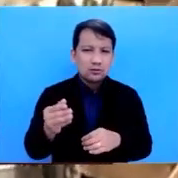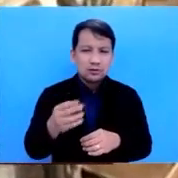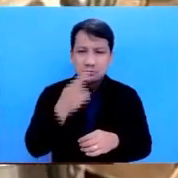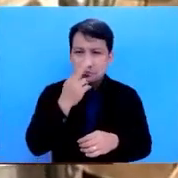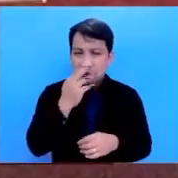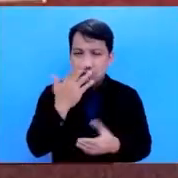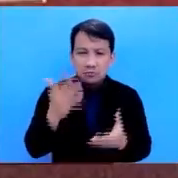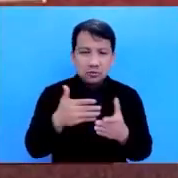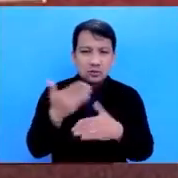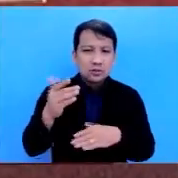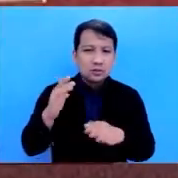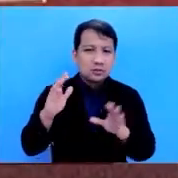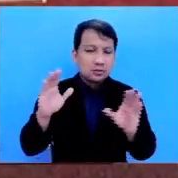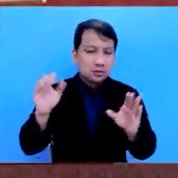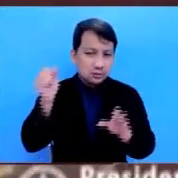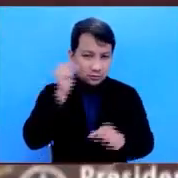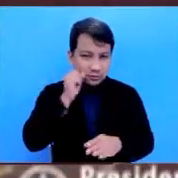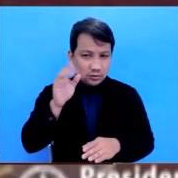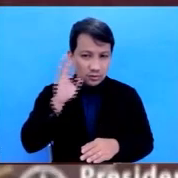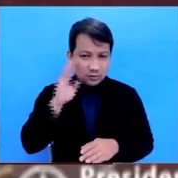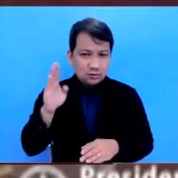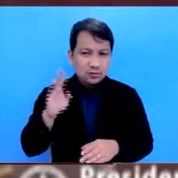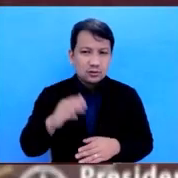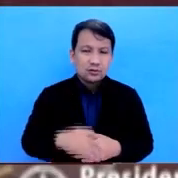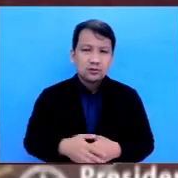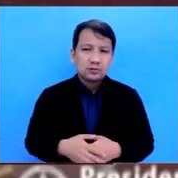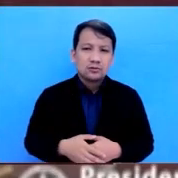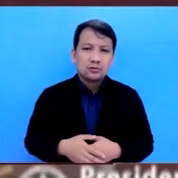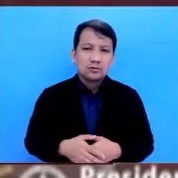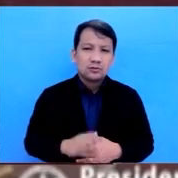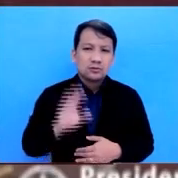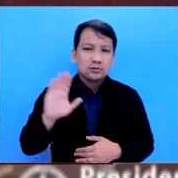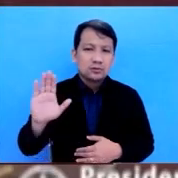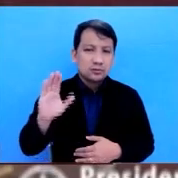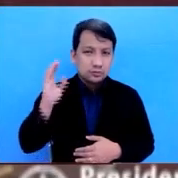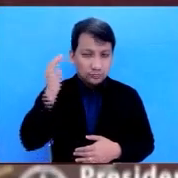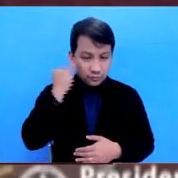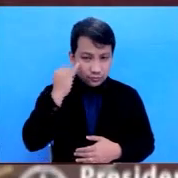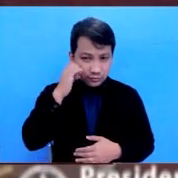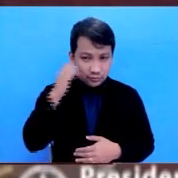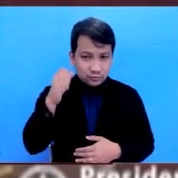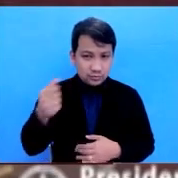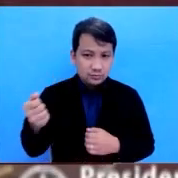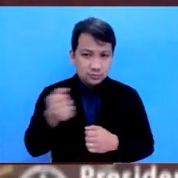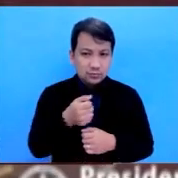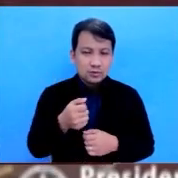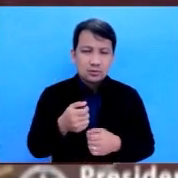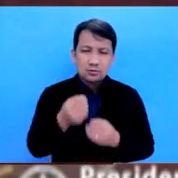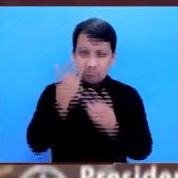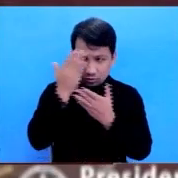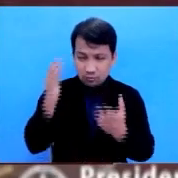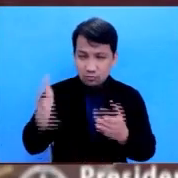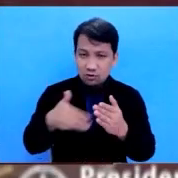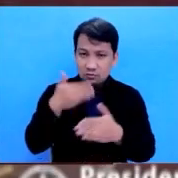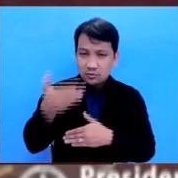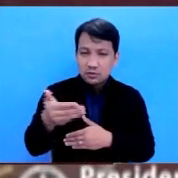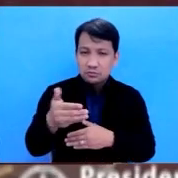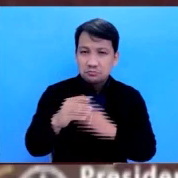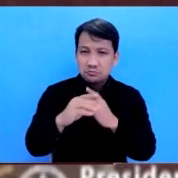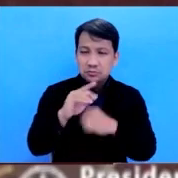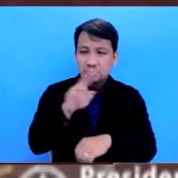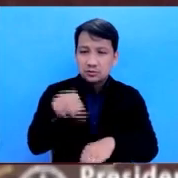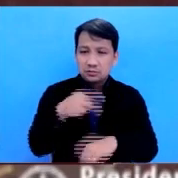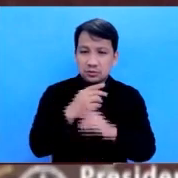Labor Secretary Silvestre Bello. Secretary Yunes Veron, nababalita ko magiging Secretary of National Defense